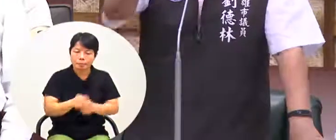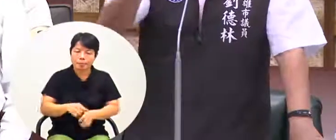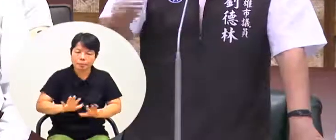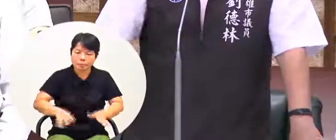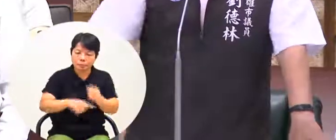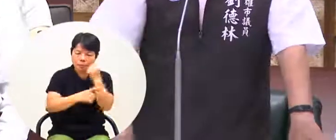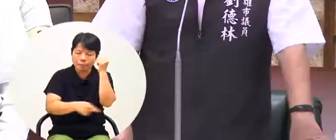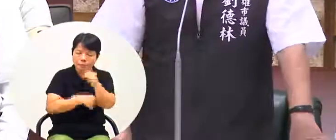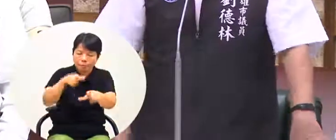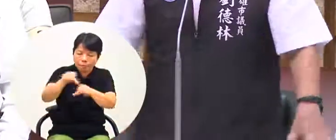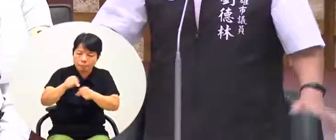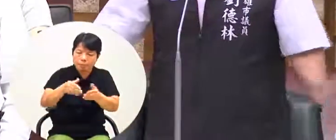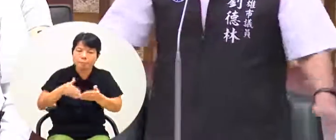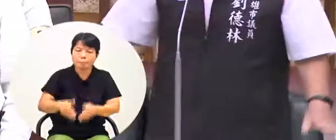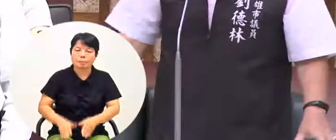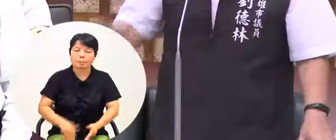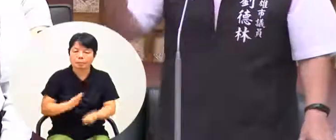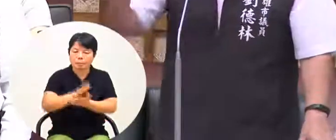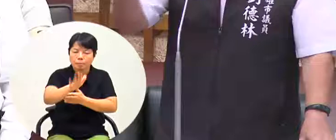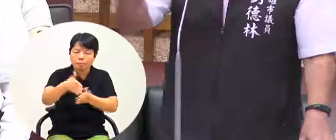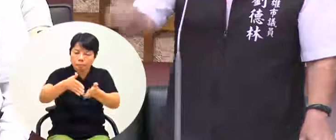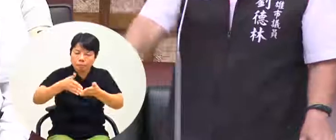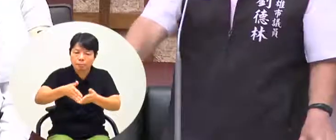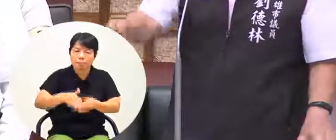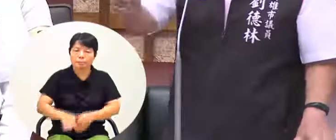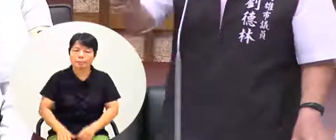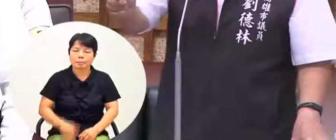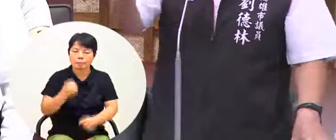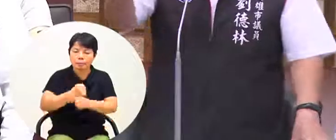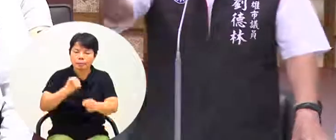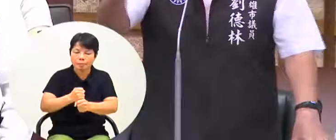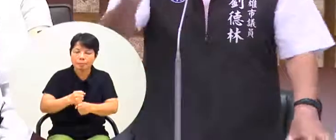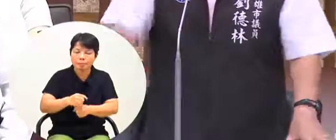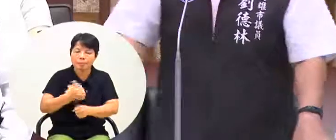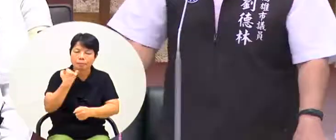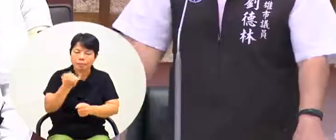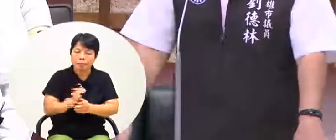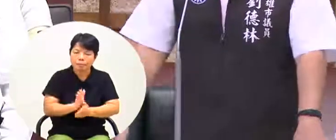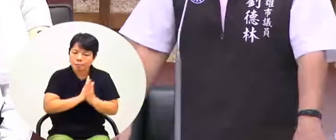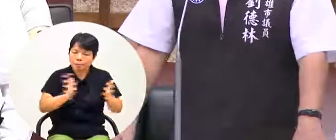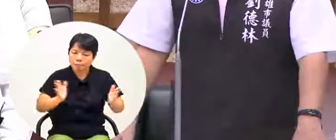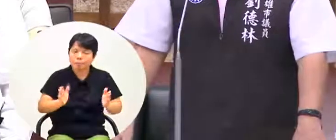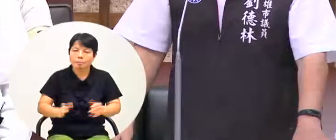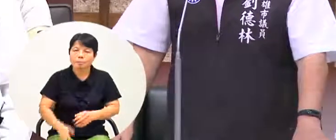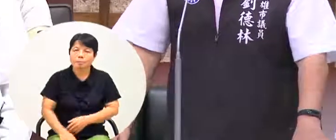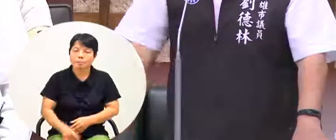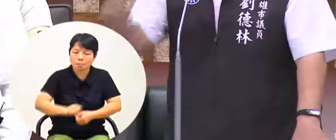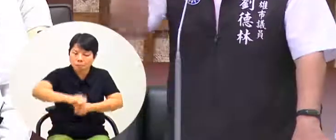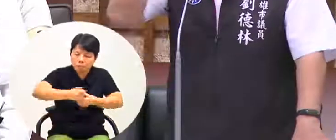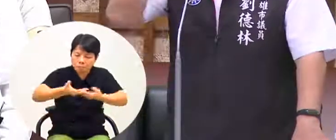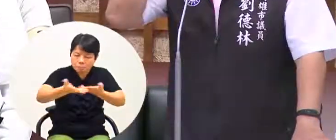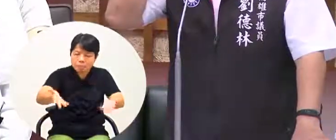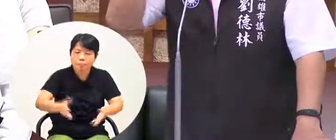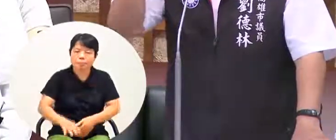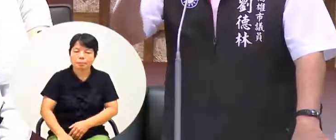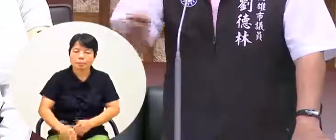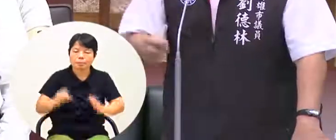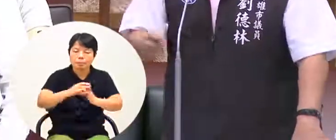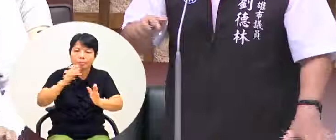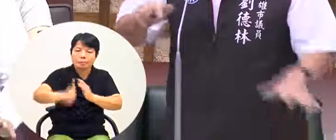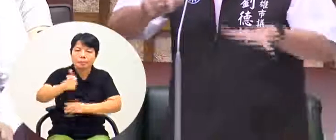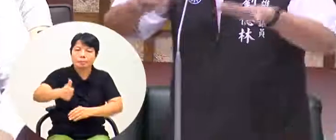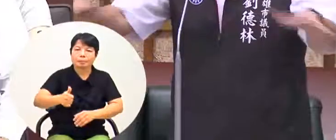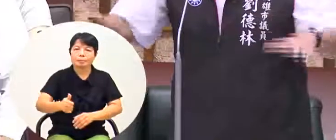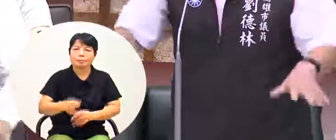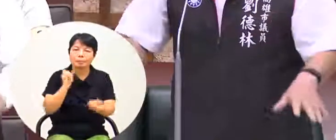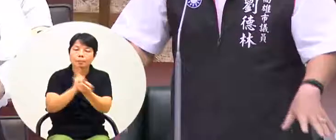我们是要求做一个更放宽的动作，在放宽的动作前提之下，你局长在这上面对于你的观念跟理